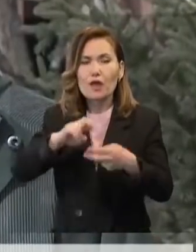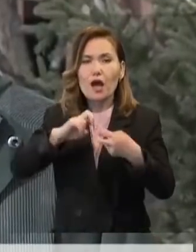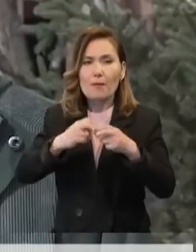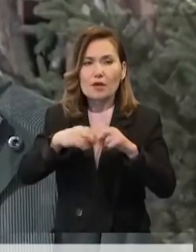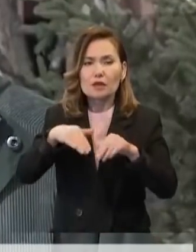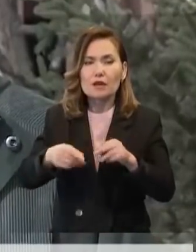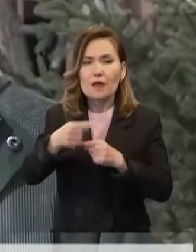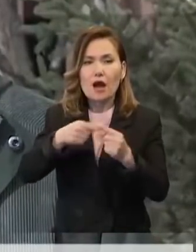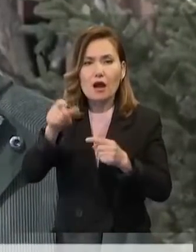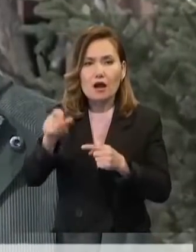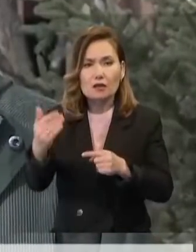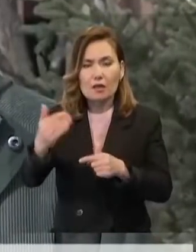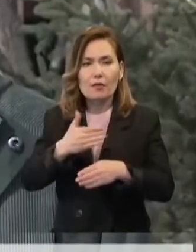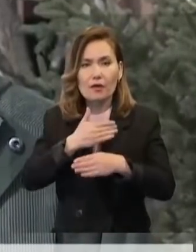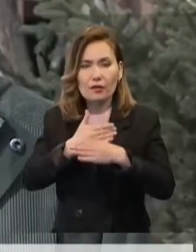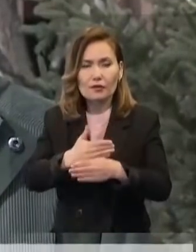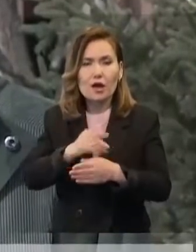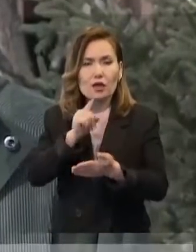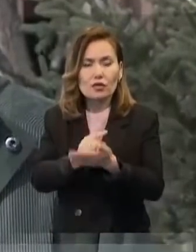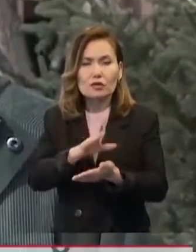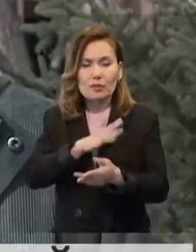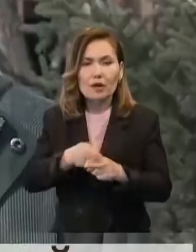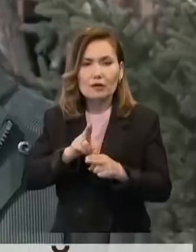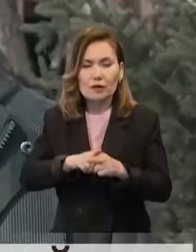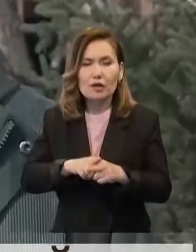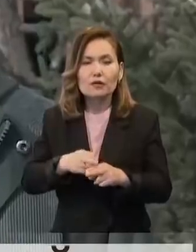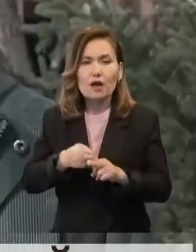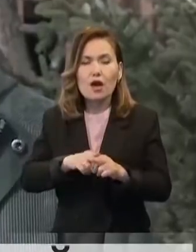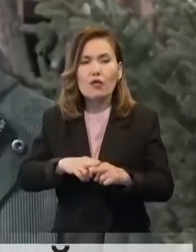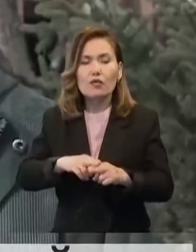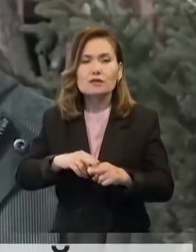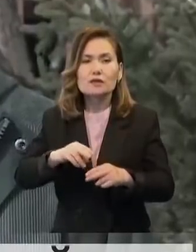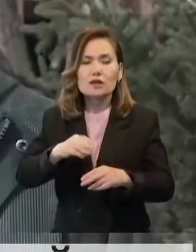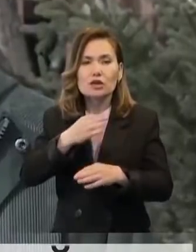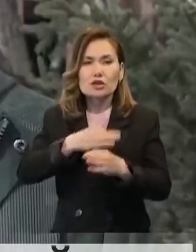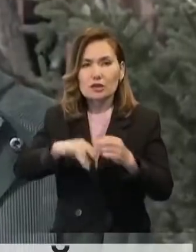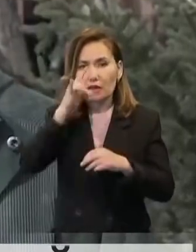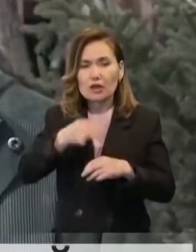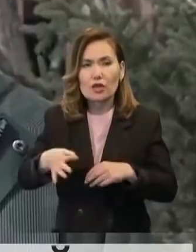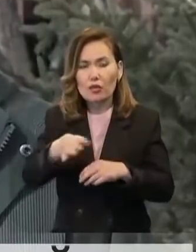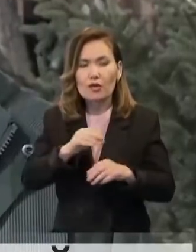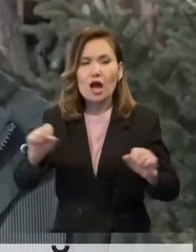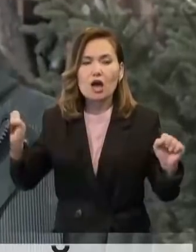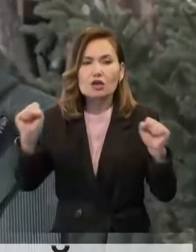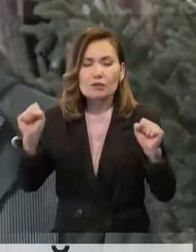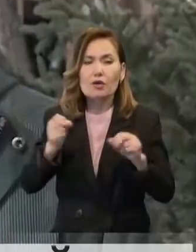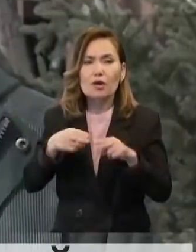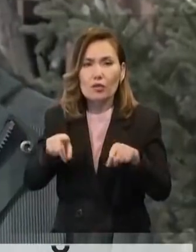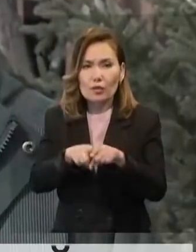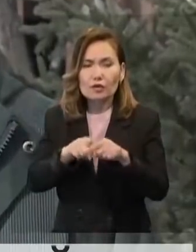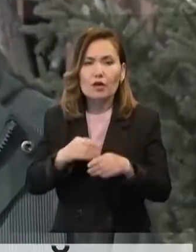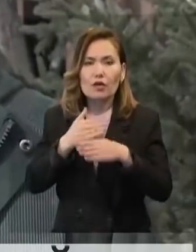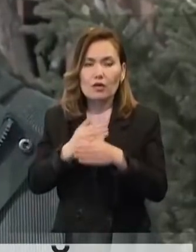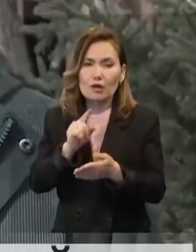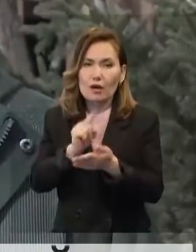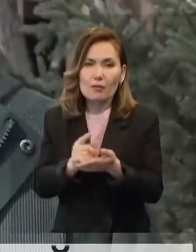шешуге сол кәсіпорында атсалысу ықтимал екендігі рас. Патриоттық сезіммен ел алдындағы жауапкершілікті айтпағанда, спорттың қысқа түрлері ерекше көңіл бөлуді